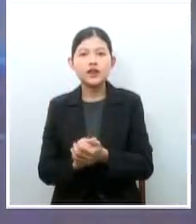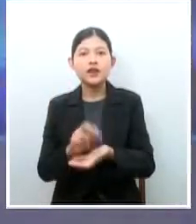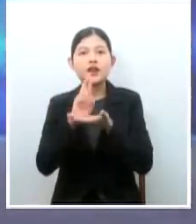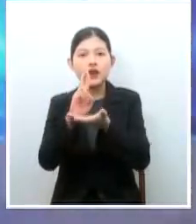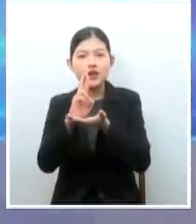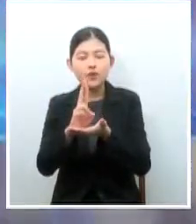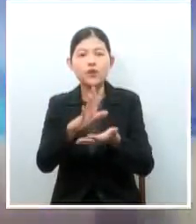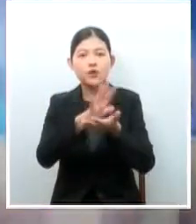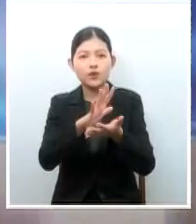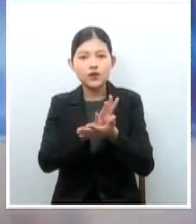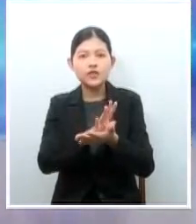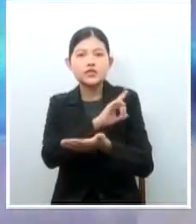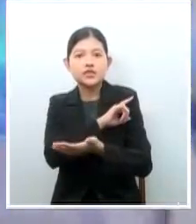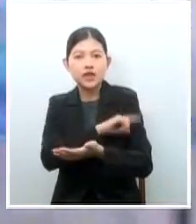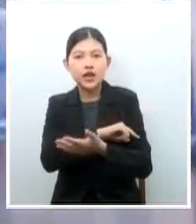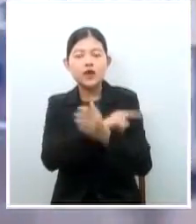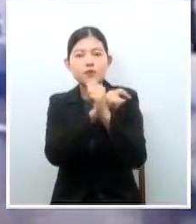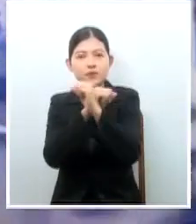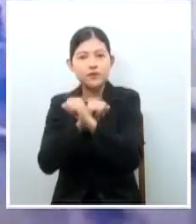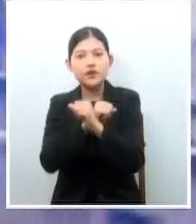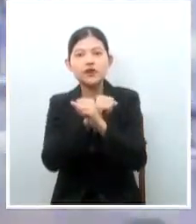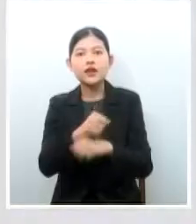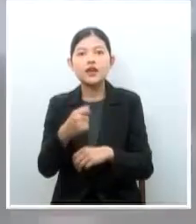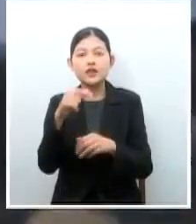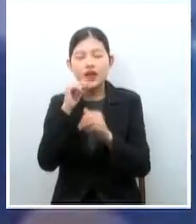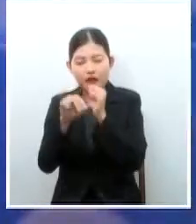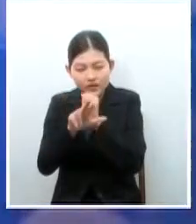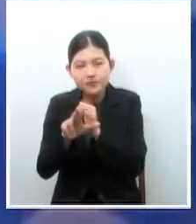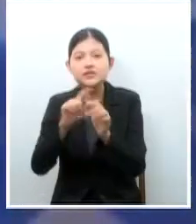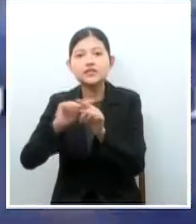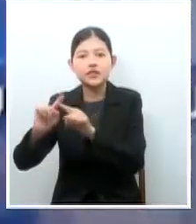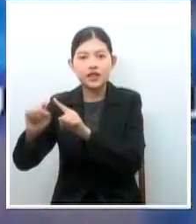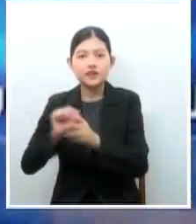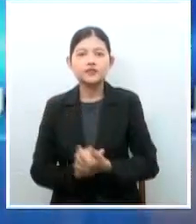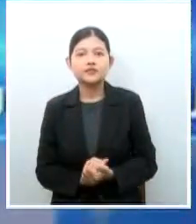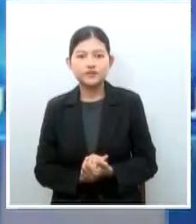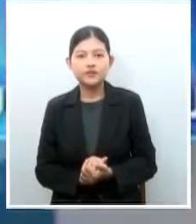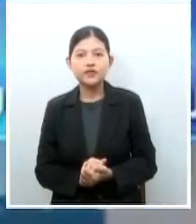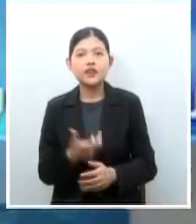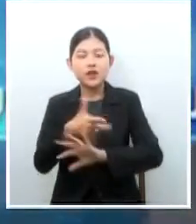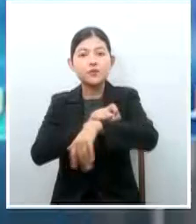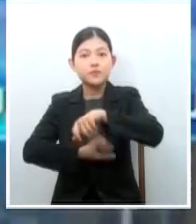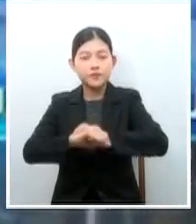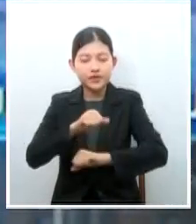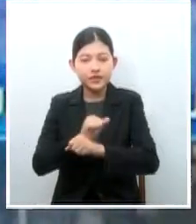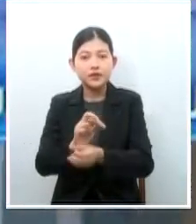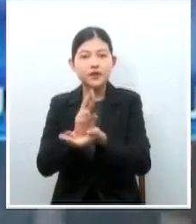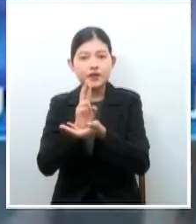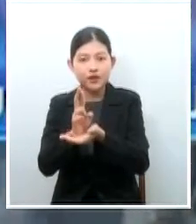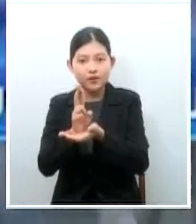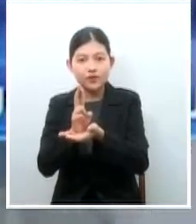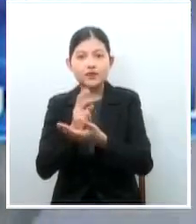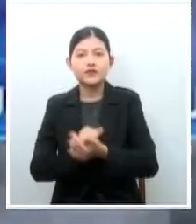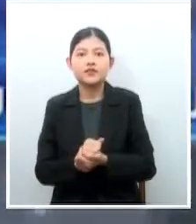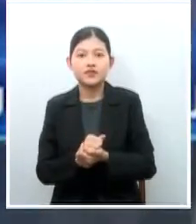อดยาเสพติดและอบายมุขรางวัลสถานศึกษาที่มีผลงานการปฏิบัติที่เป็นเลิศ Best Practice